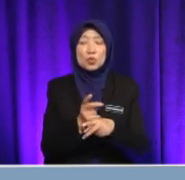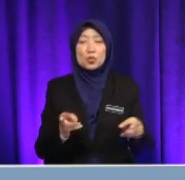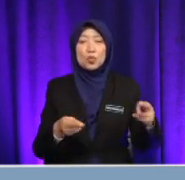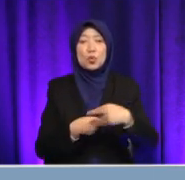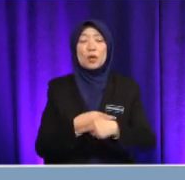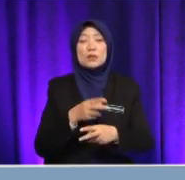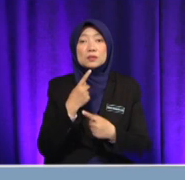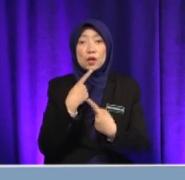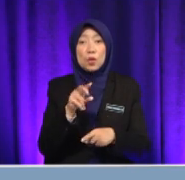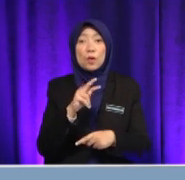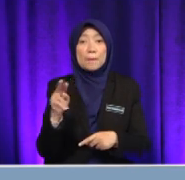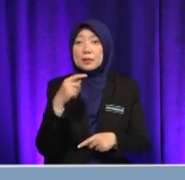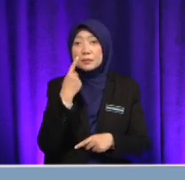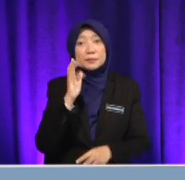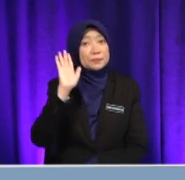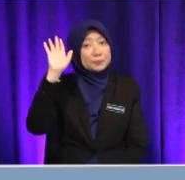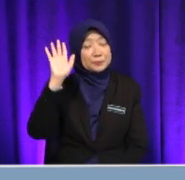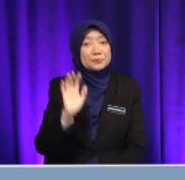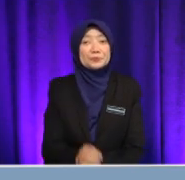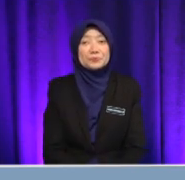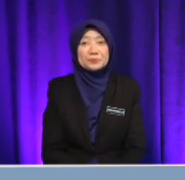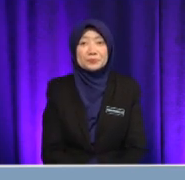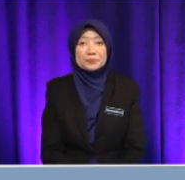pace beliau angkat tangan saya pengen jawab